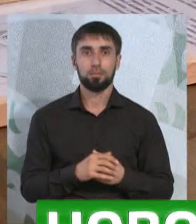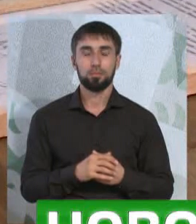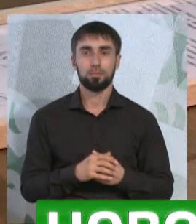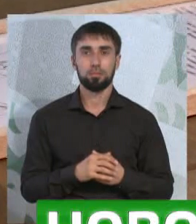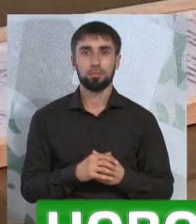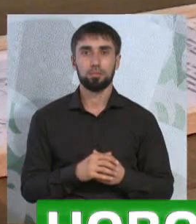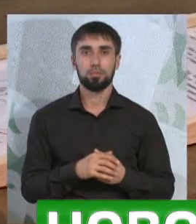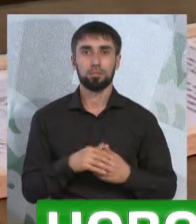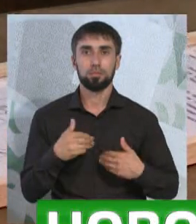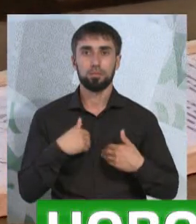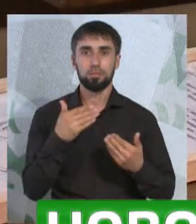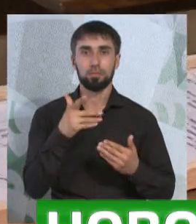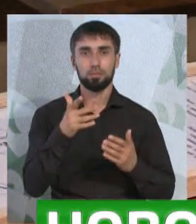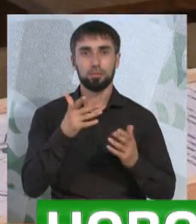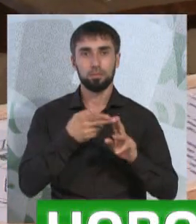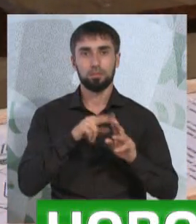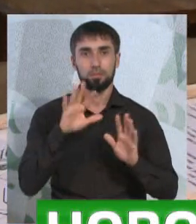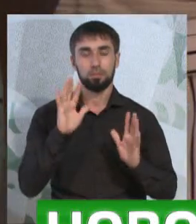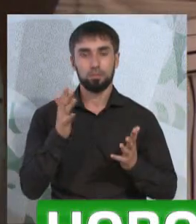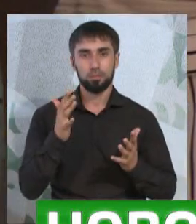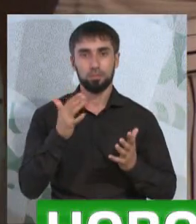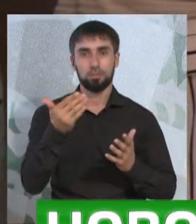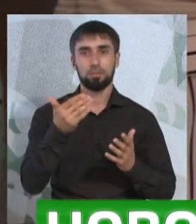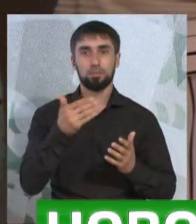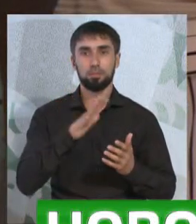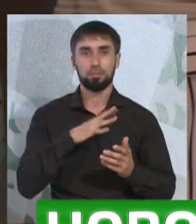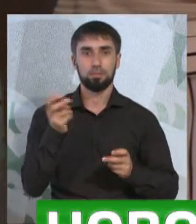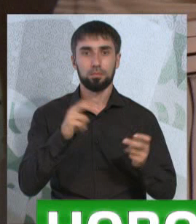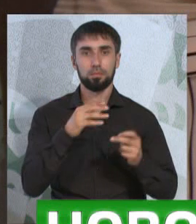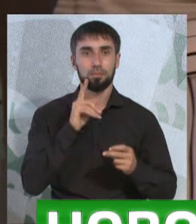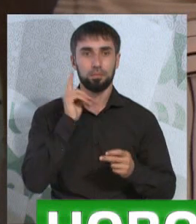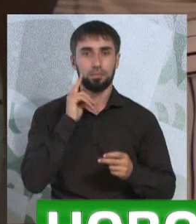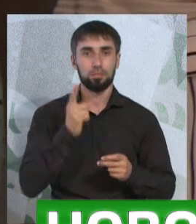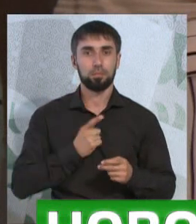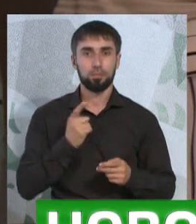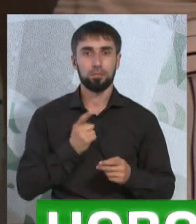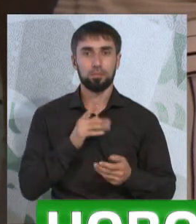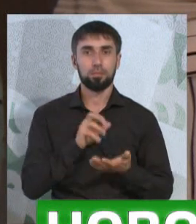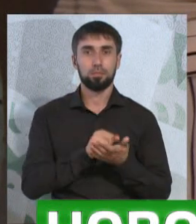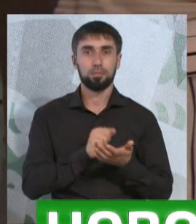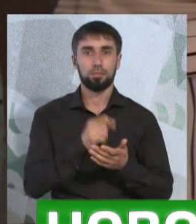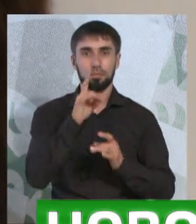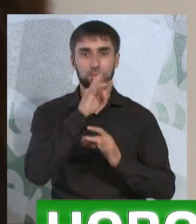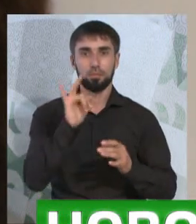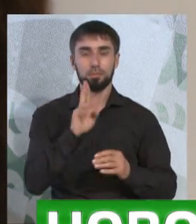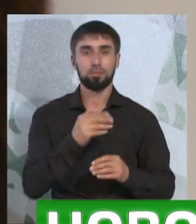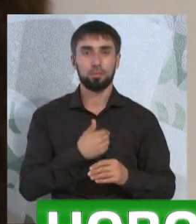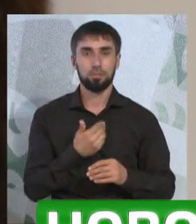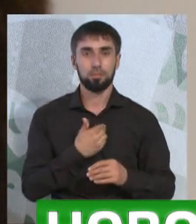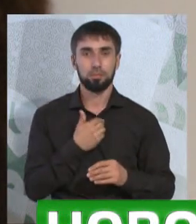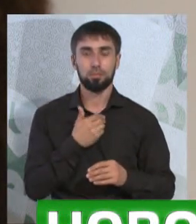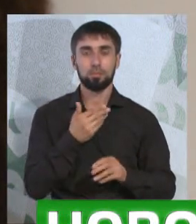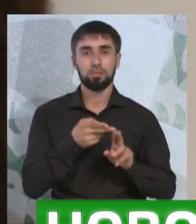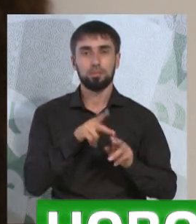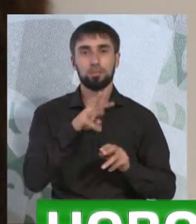Поздравить со знаменательным событием и окунуться в мир швейных машинок пришли юные мастерицы, деятели культуры, да и все желающие. Почетная